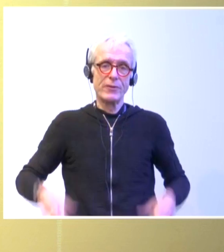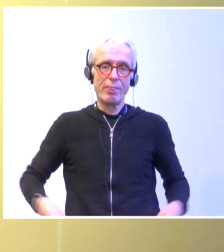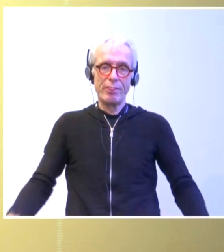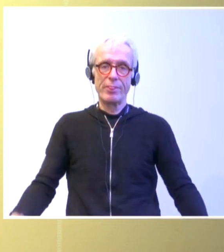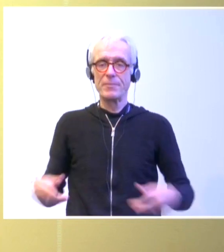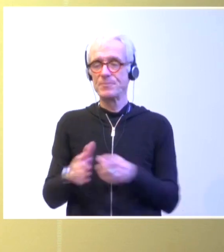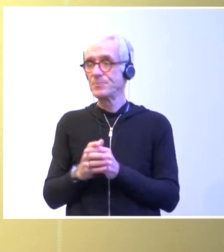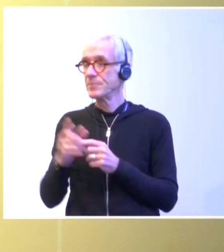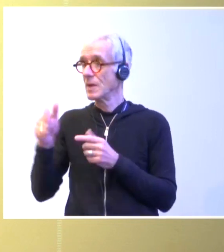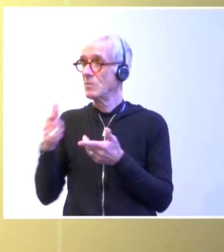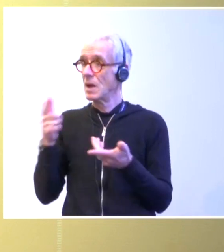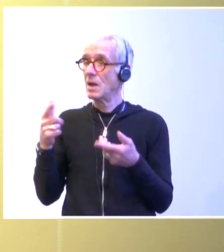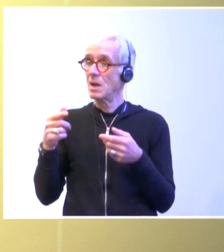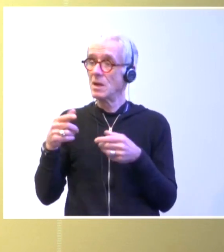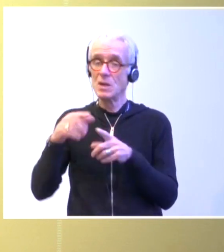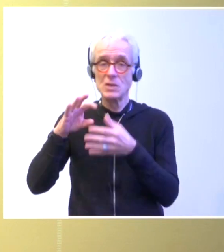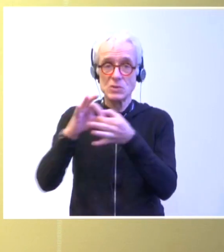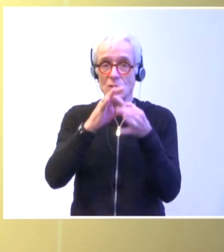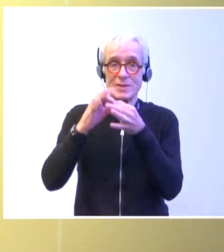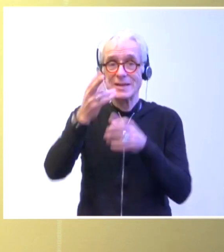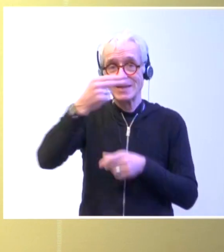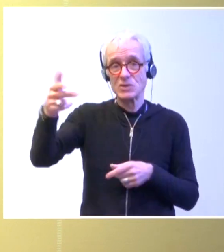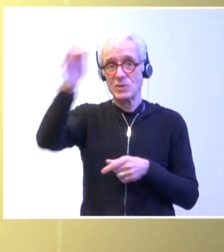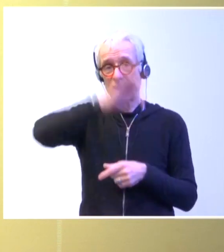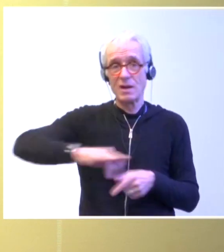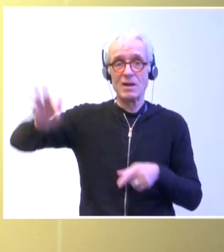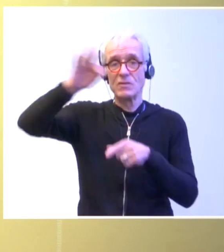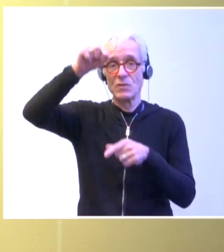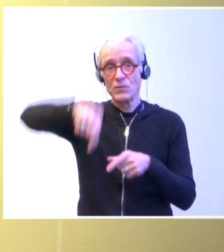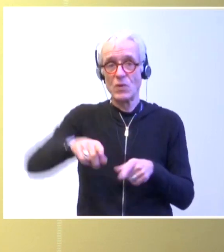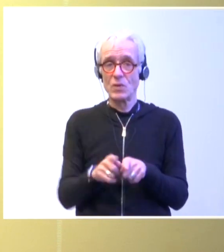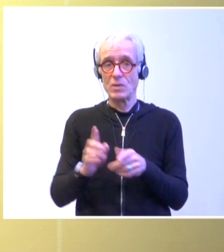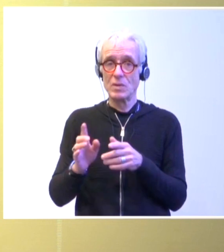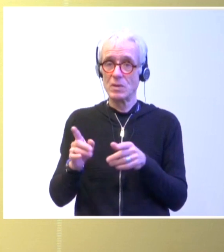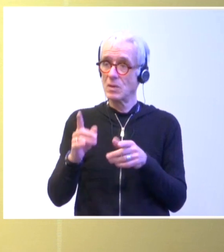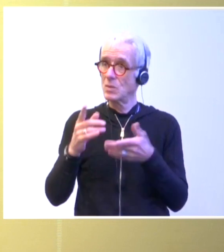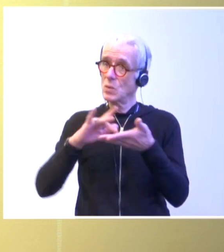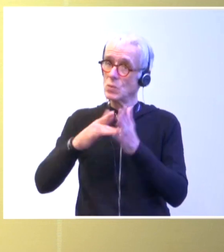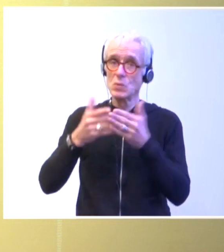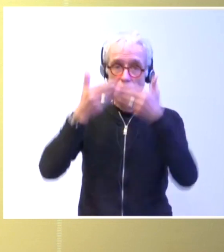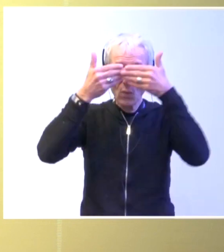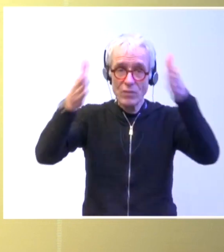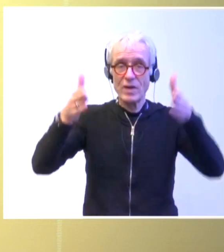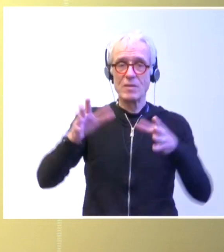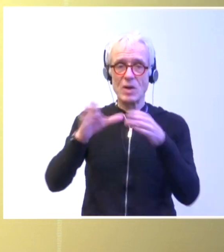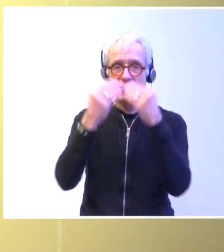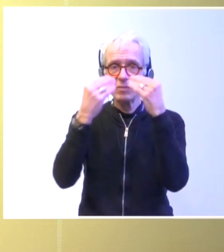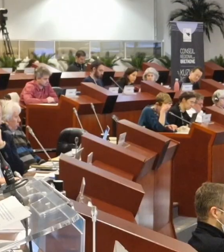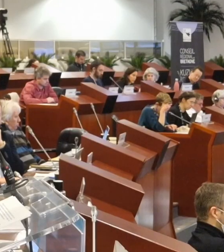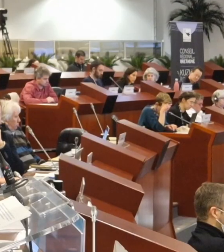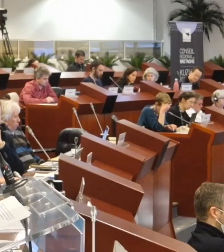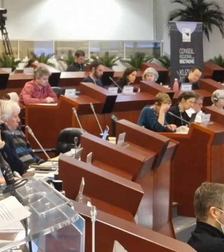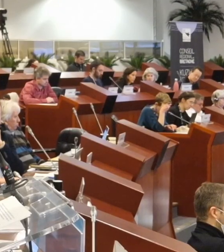inégale, ne suffit pas. Là encore, il faut aller vers une solidarité nationale. Il nous faut un socle ouvert à toutes et tous pour se former, pour se loger,